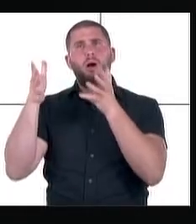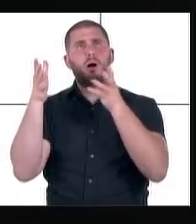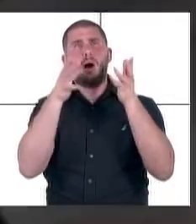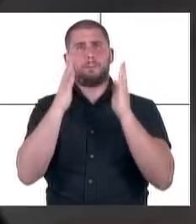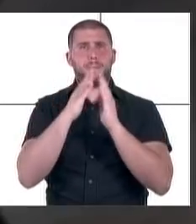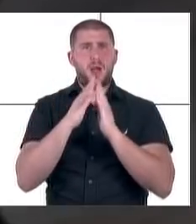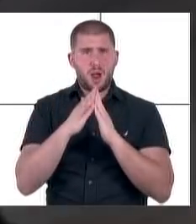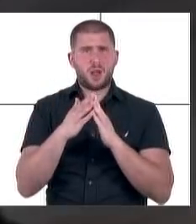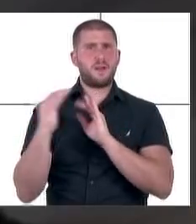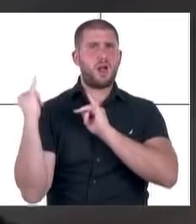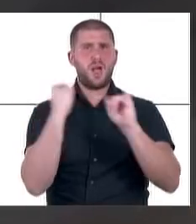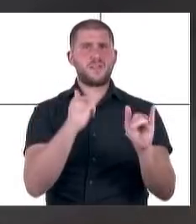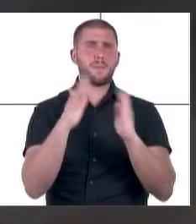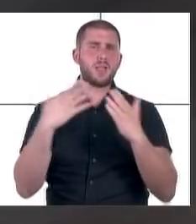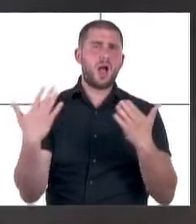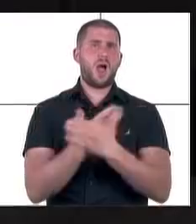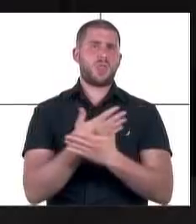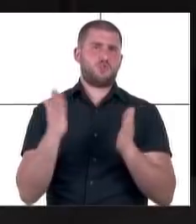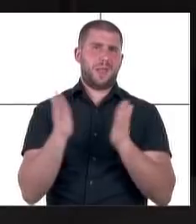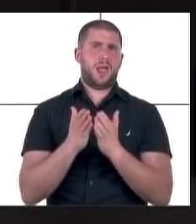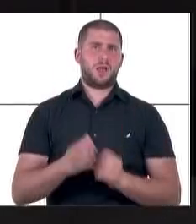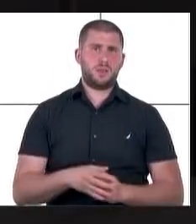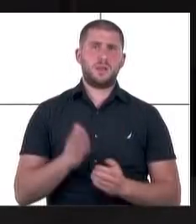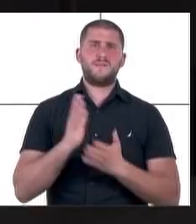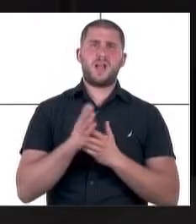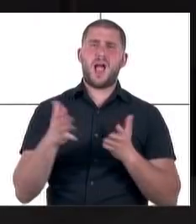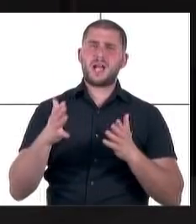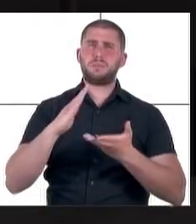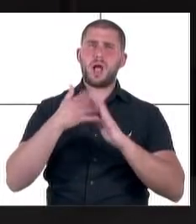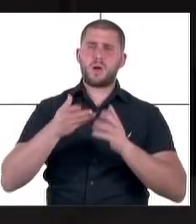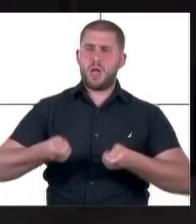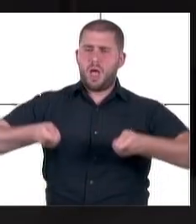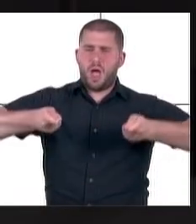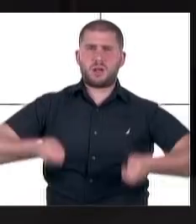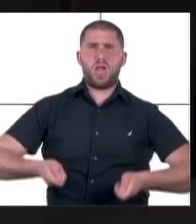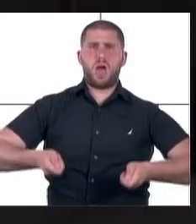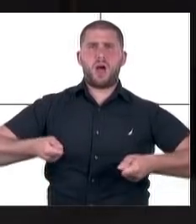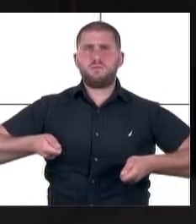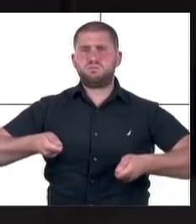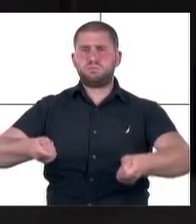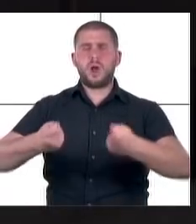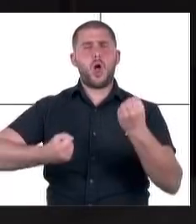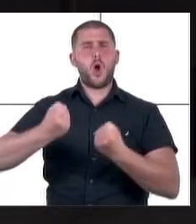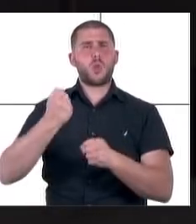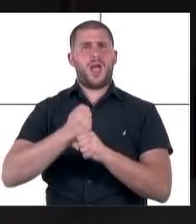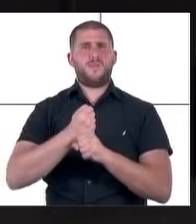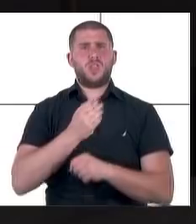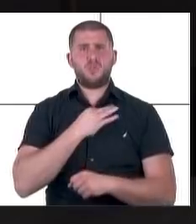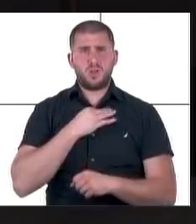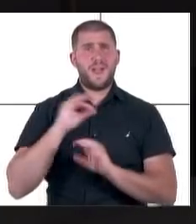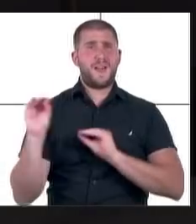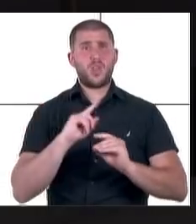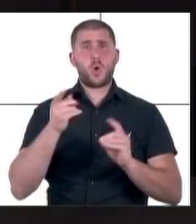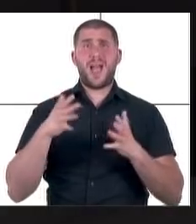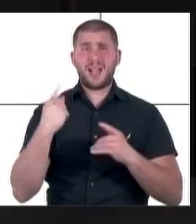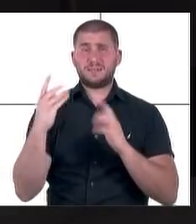שלו, ויעבירו את זה לבית החדש שלו באילת. המשנו את הארגזים על העגלה, על הרכב עבודה, והעברנו את כל